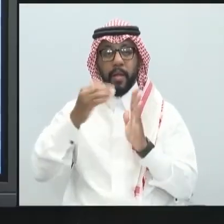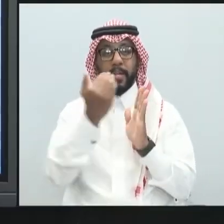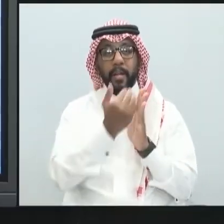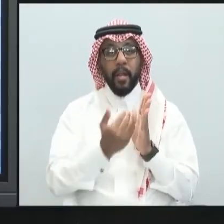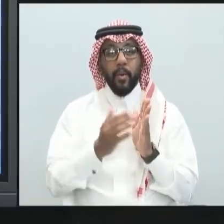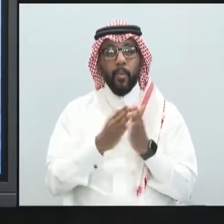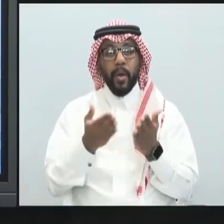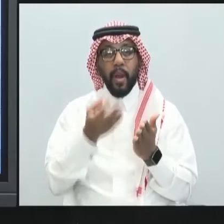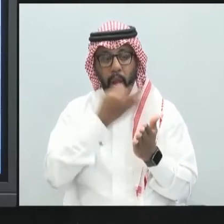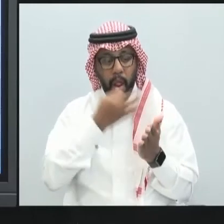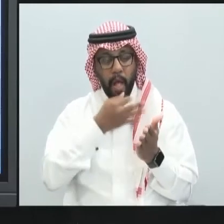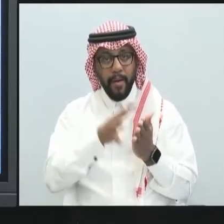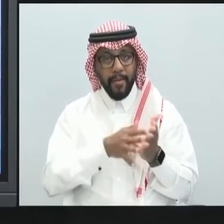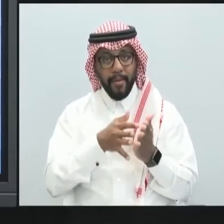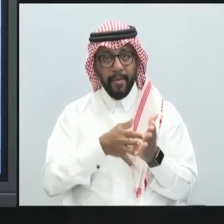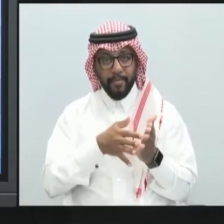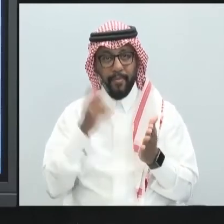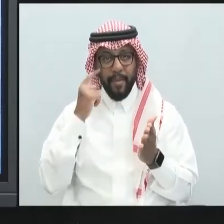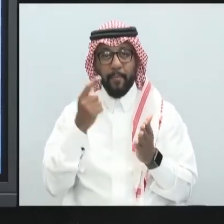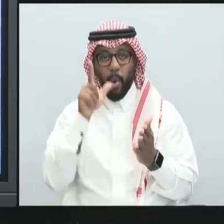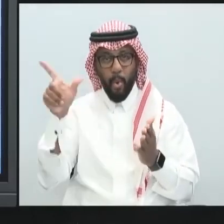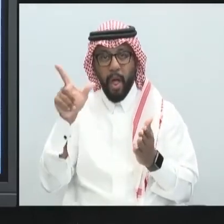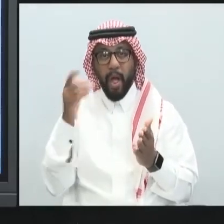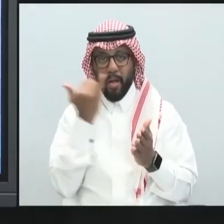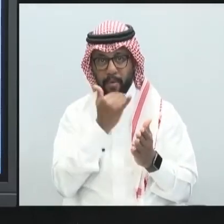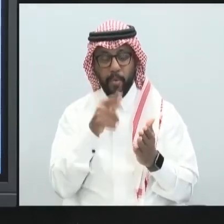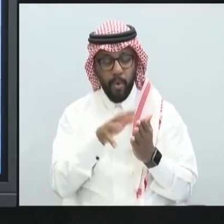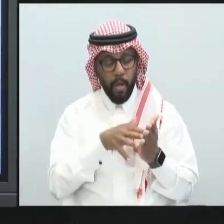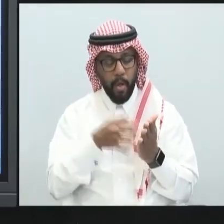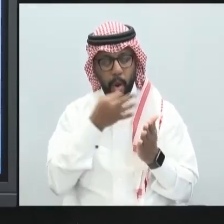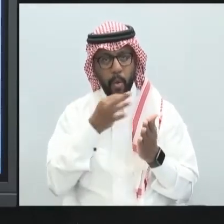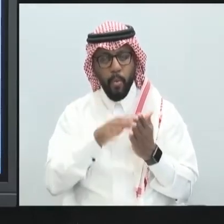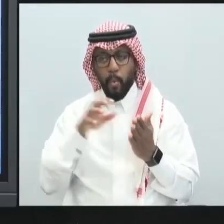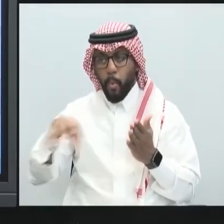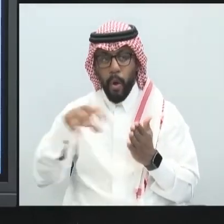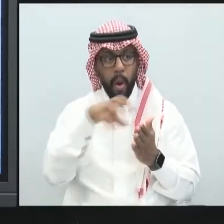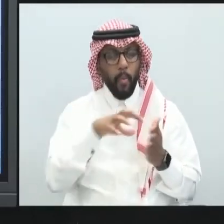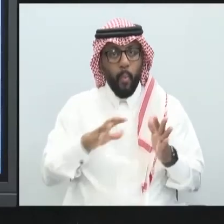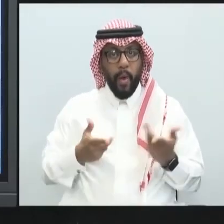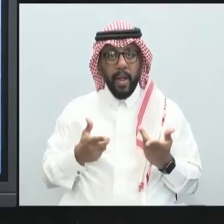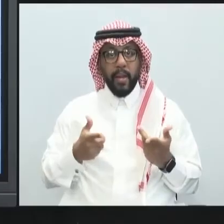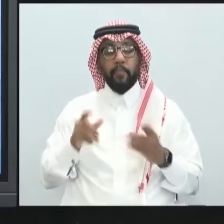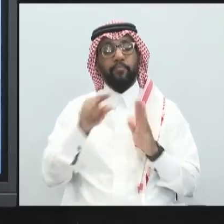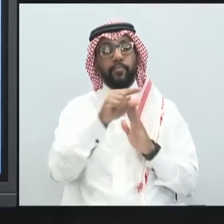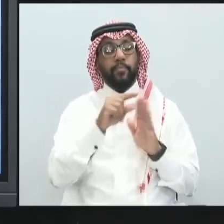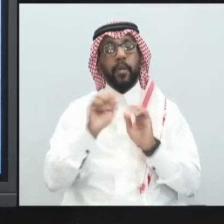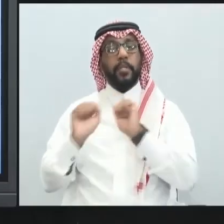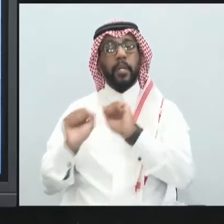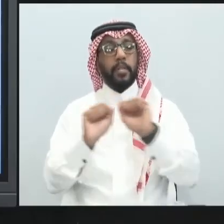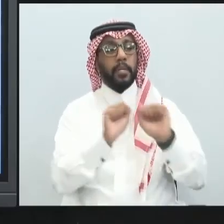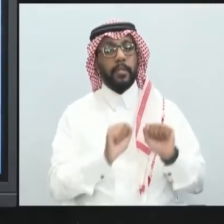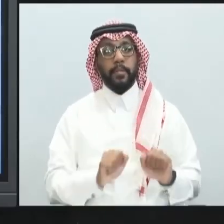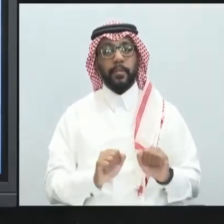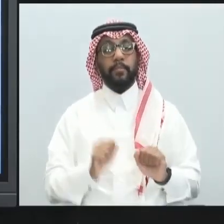وذكرنا عندما تكلمنا عن طريقه صياغه الاسئله على الفقرات بان